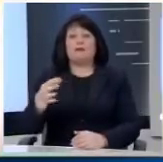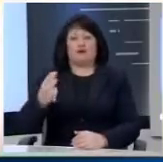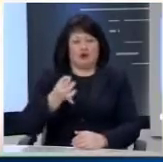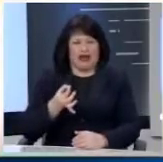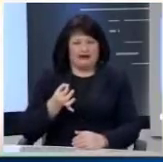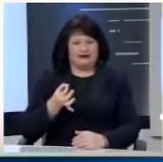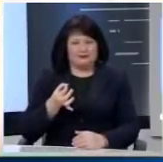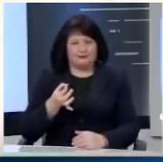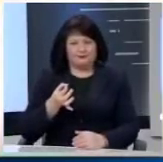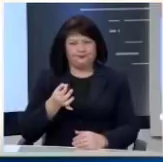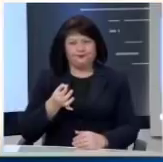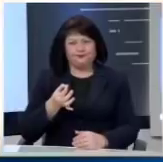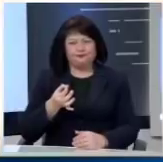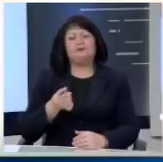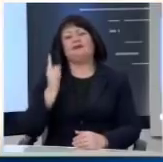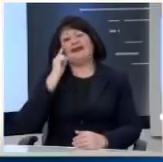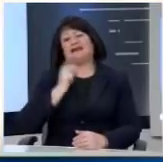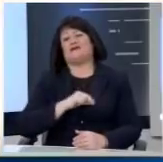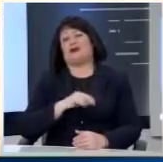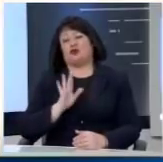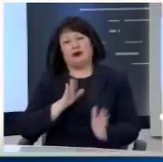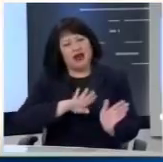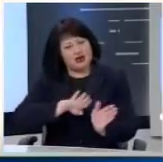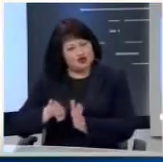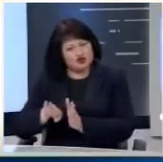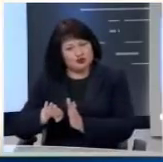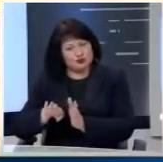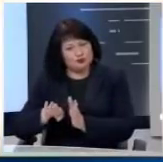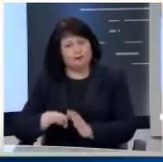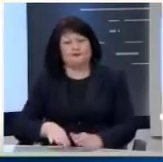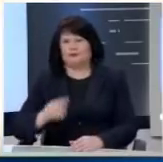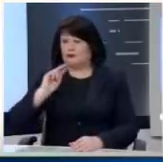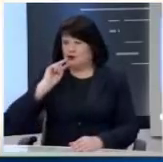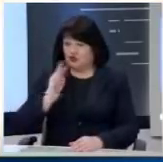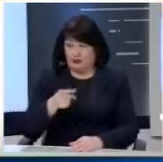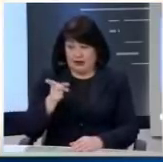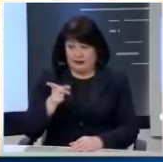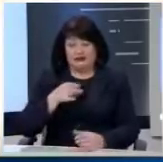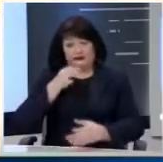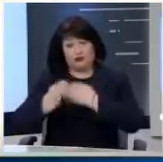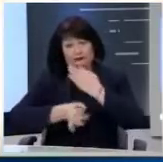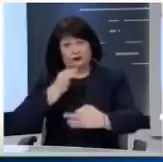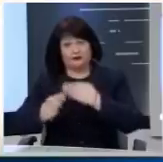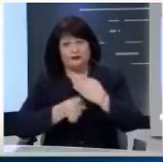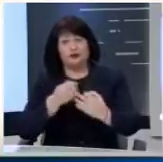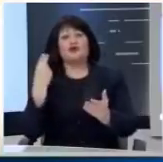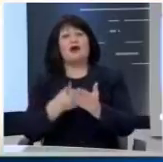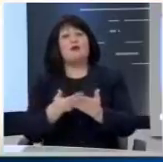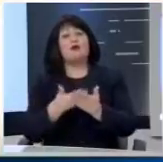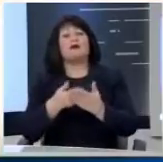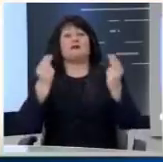αναδείξετε κατά την άποψή μου για προφανείς λόγους, διότι με τα επιχειρήματά μου σας απάντησα, πιστεύω, και εγώ μίλησα με